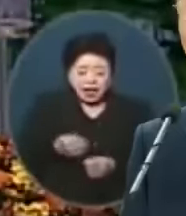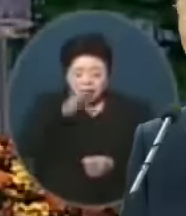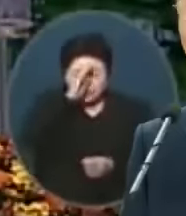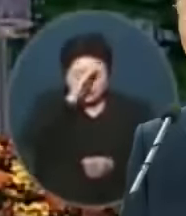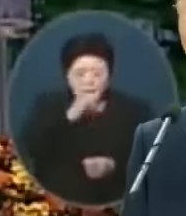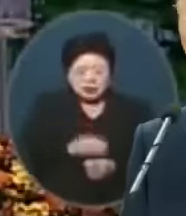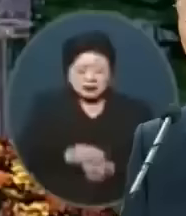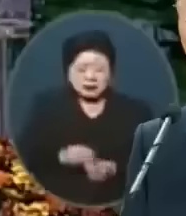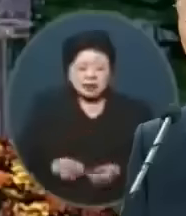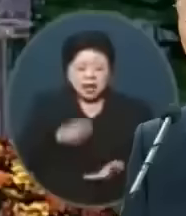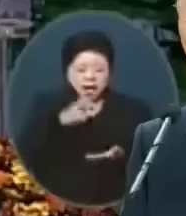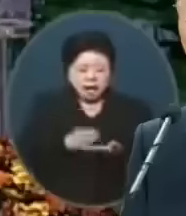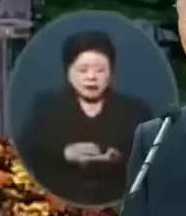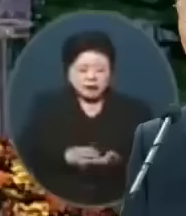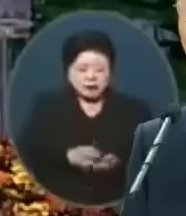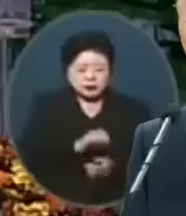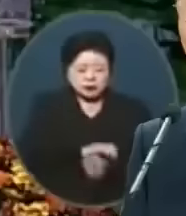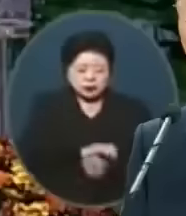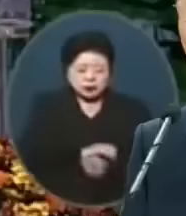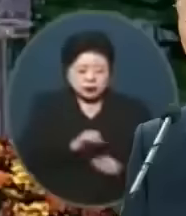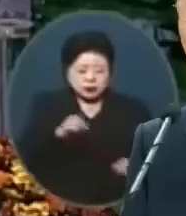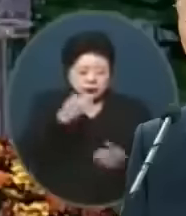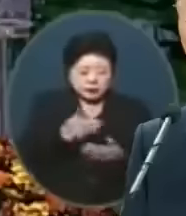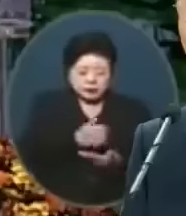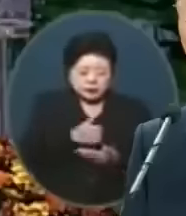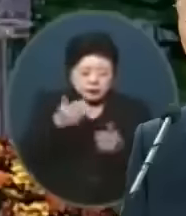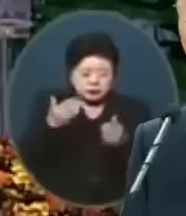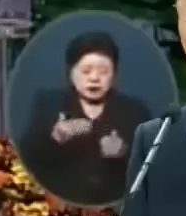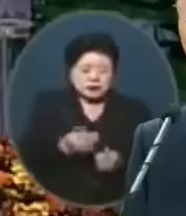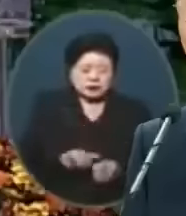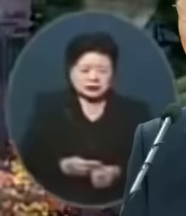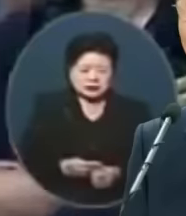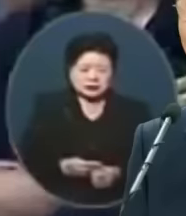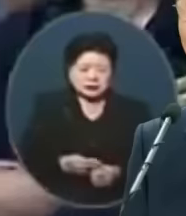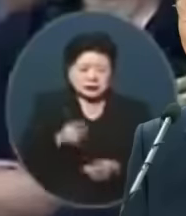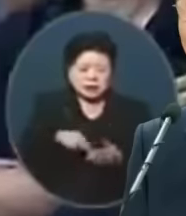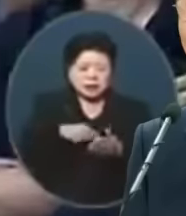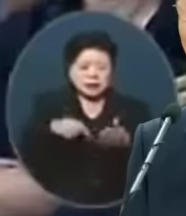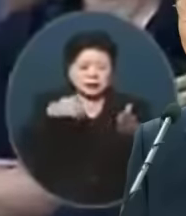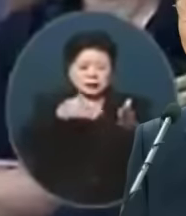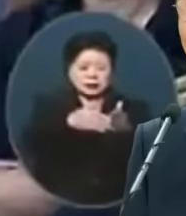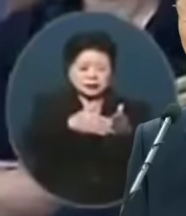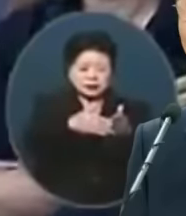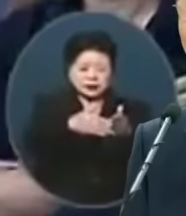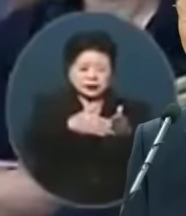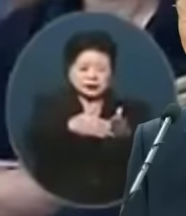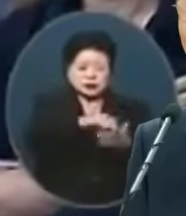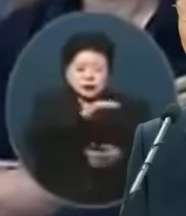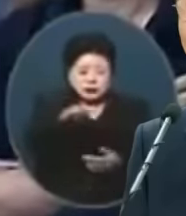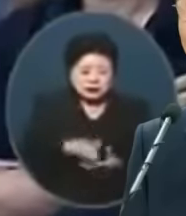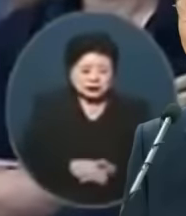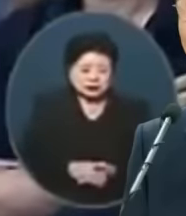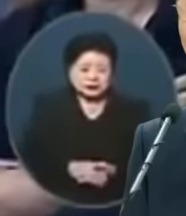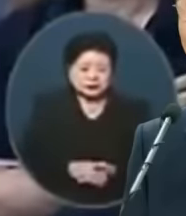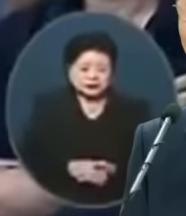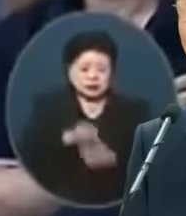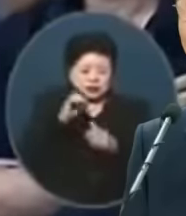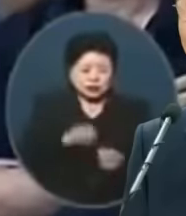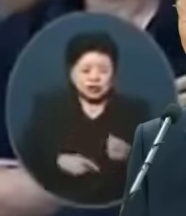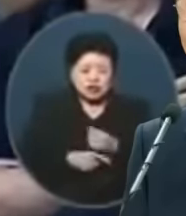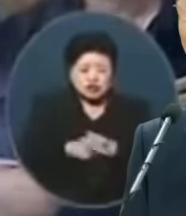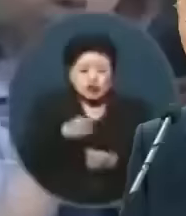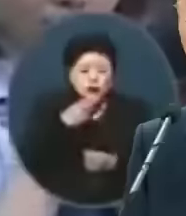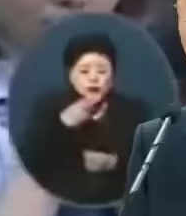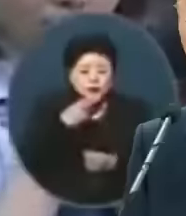병에서 합법적으로 노여남을 받았습니다. 주님께서 대가를 지불해 주셨습니다. 우리는 눌릴 이유가